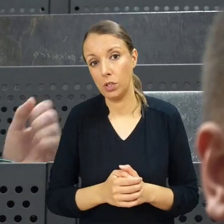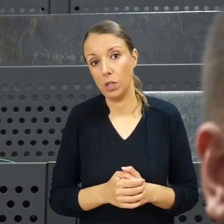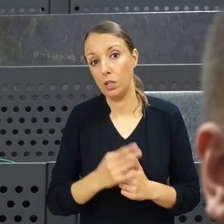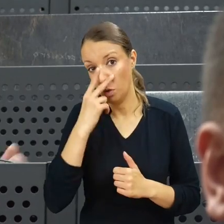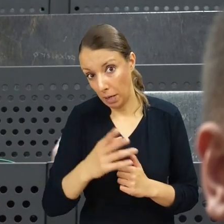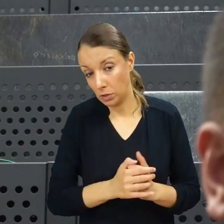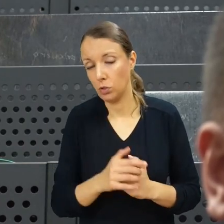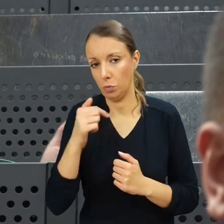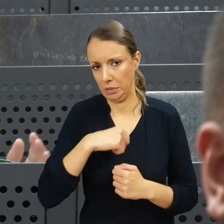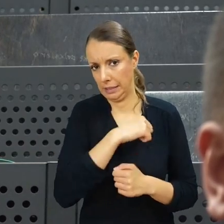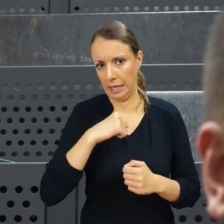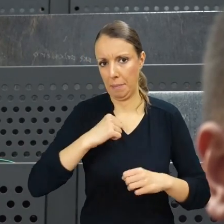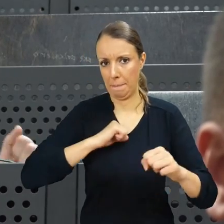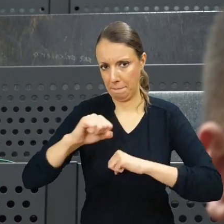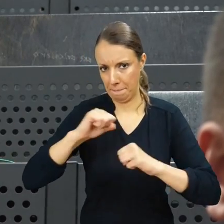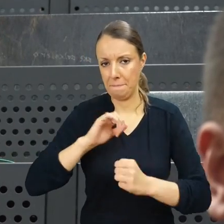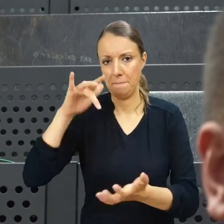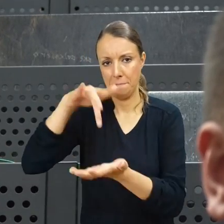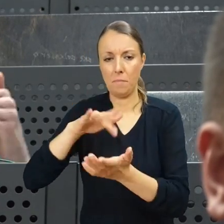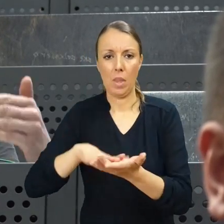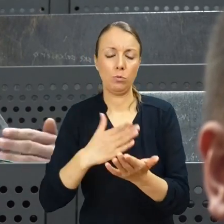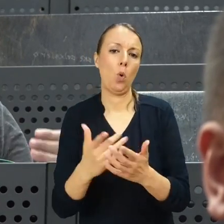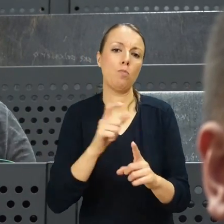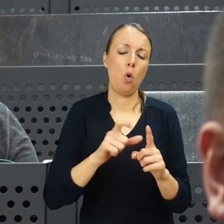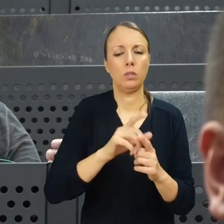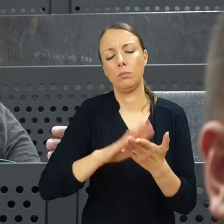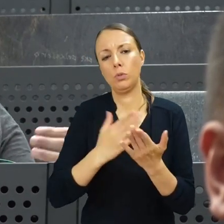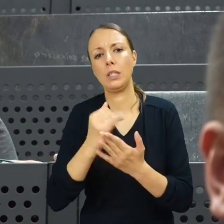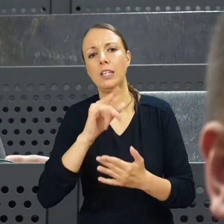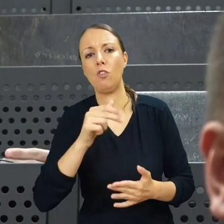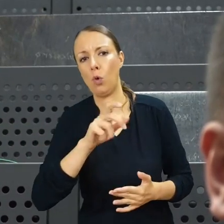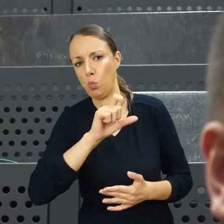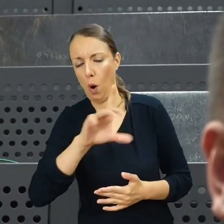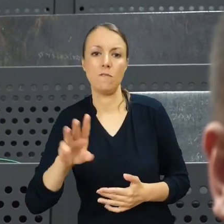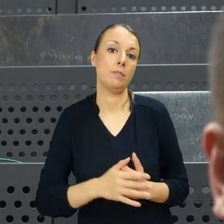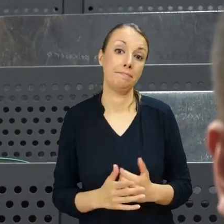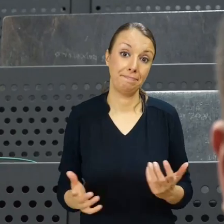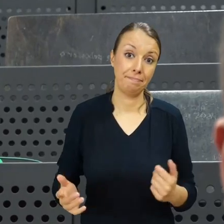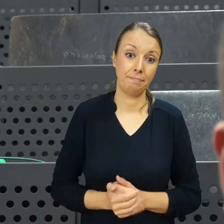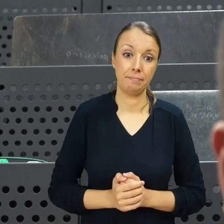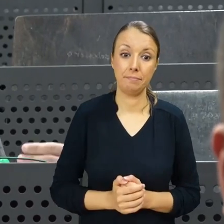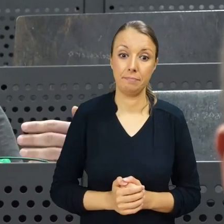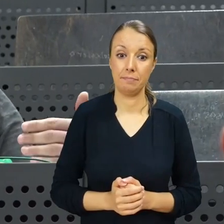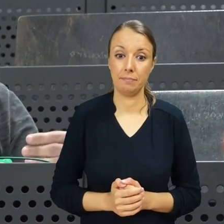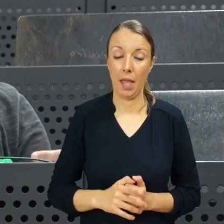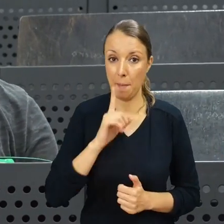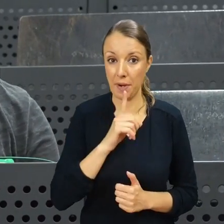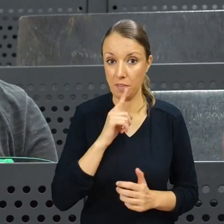i sobie zobaczyć do Inowrocławia czy Płocka. I tego typu naprawdę każdy i każda z nas